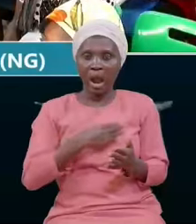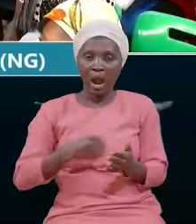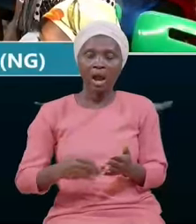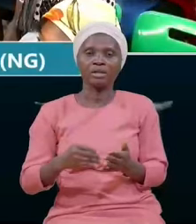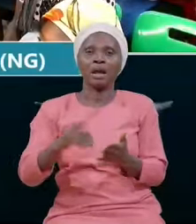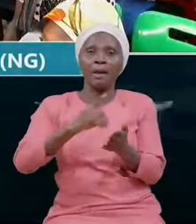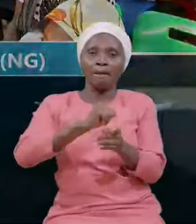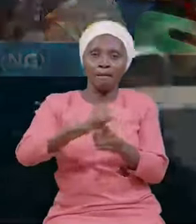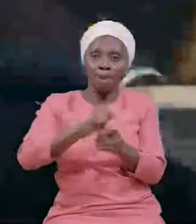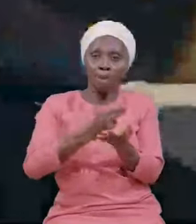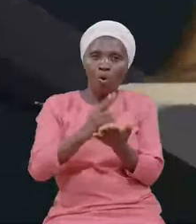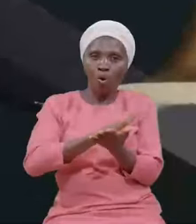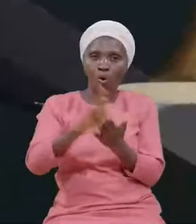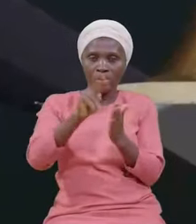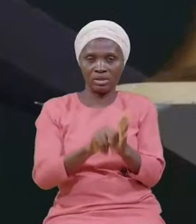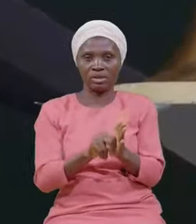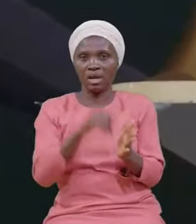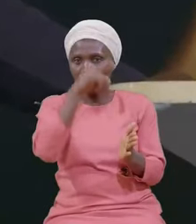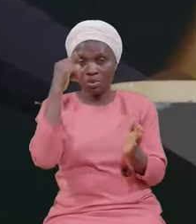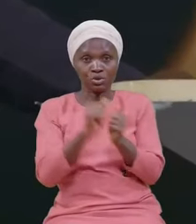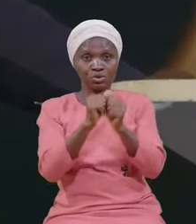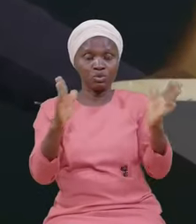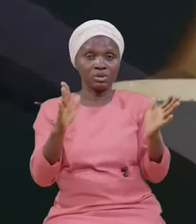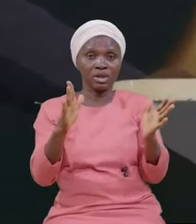sans laquelle personne ne verra le Seigneur.